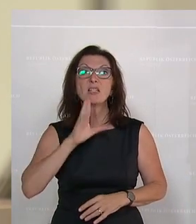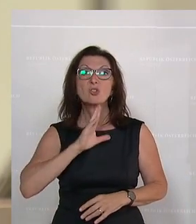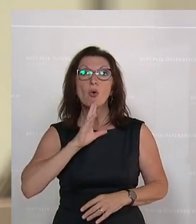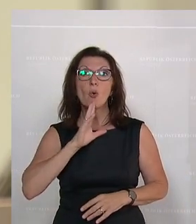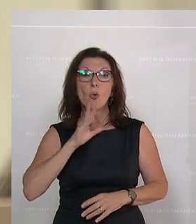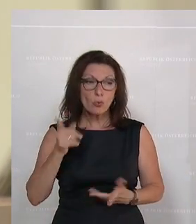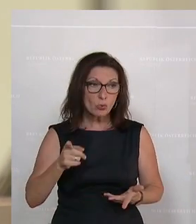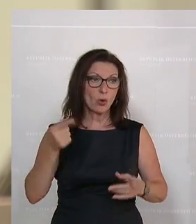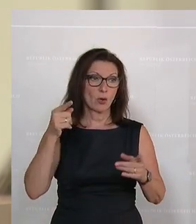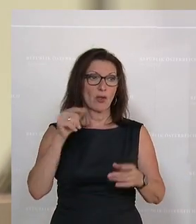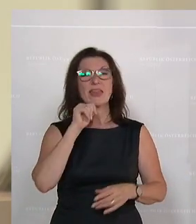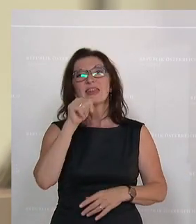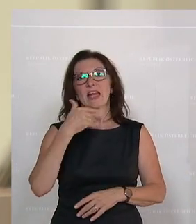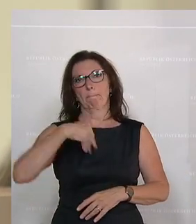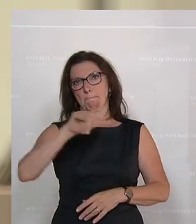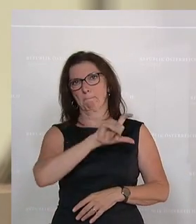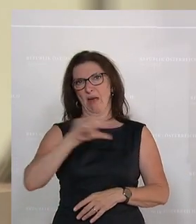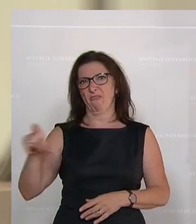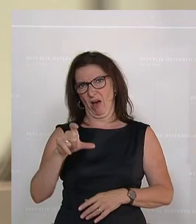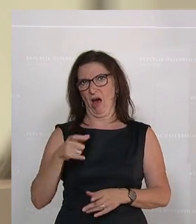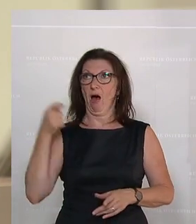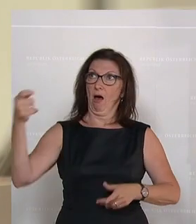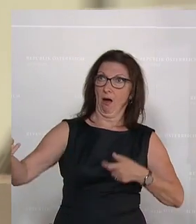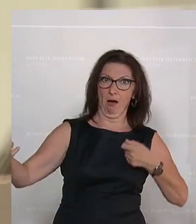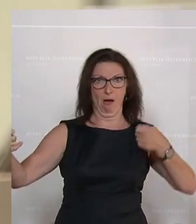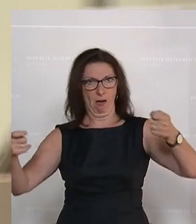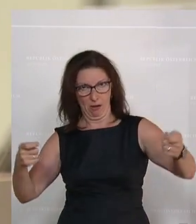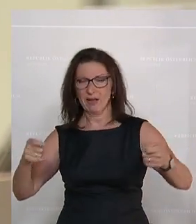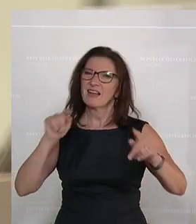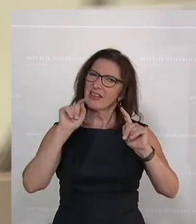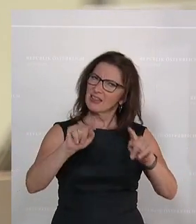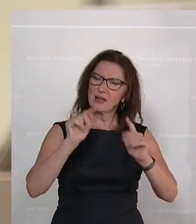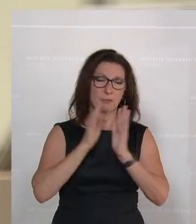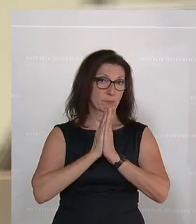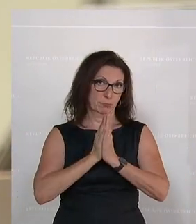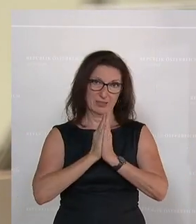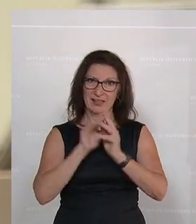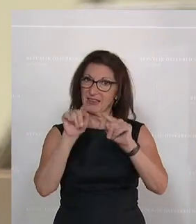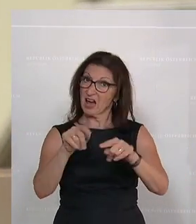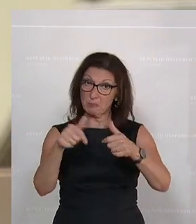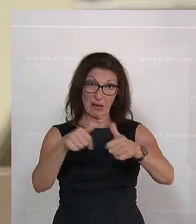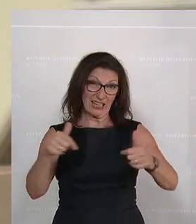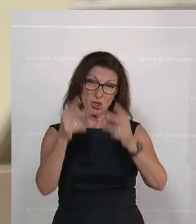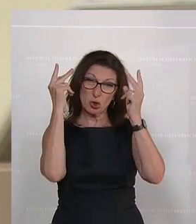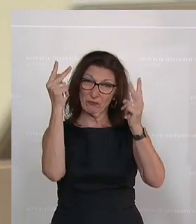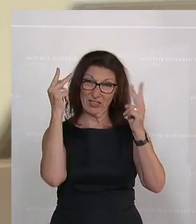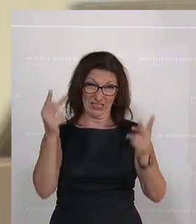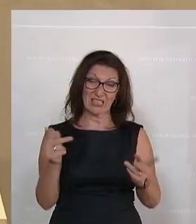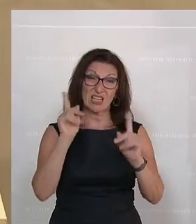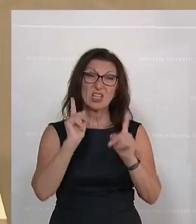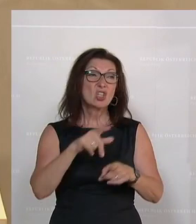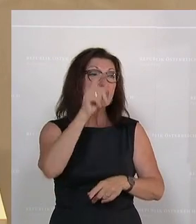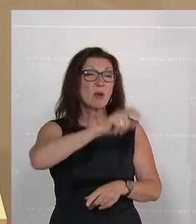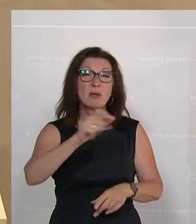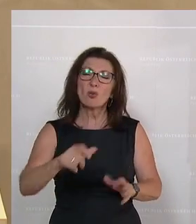ausbezahlt wird wie ich bete und breite zustimmung für dieses wirklich wichtige zentrale und wesentlicher paket um die zu entlasten die es wirklich